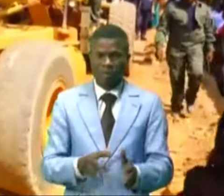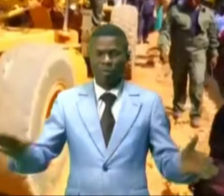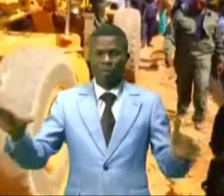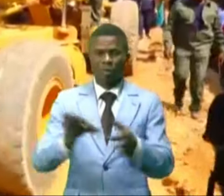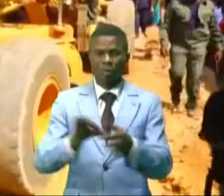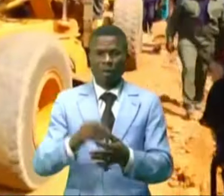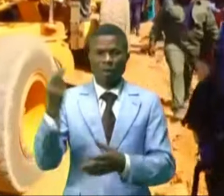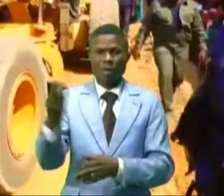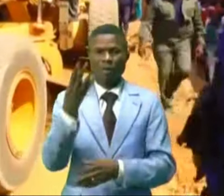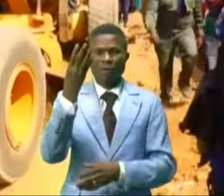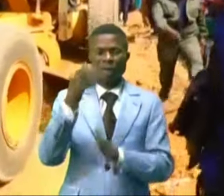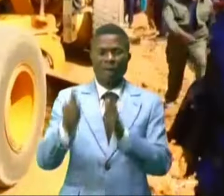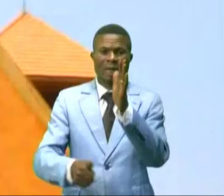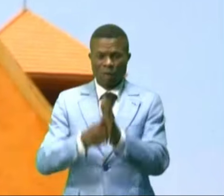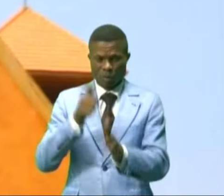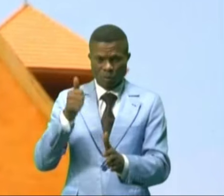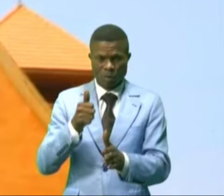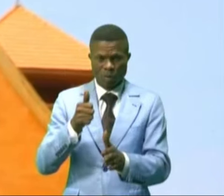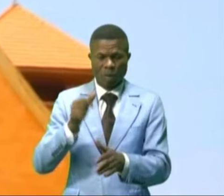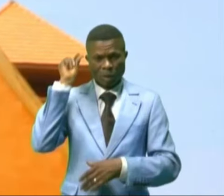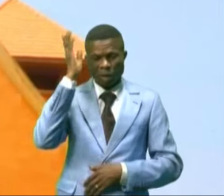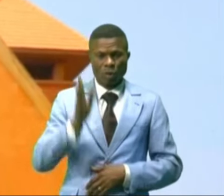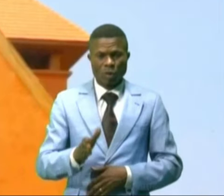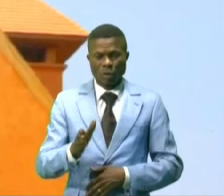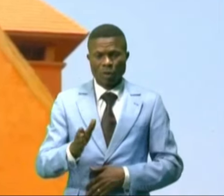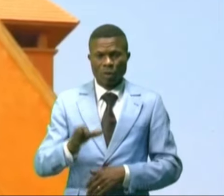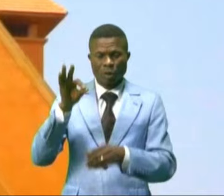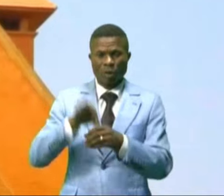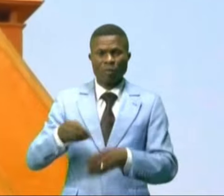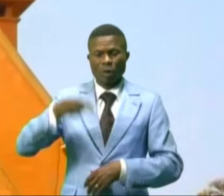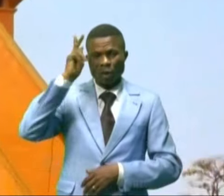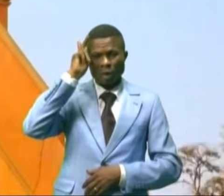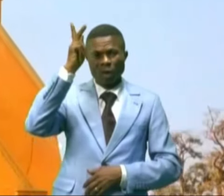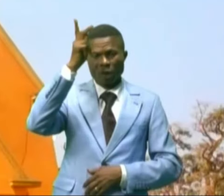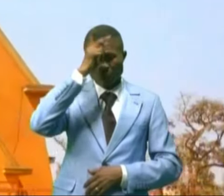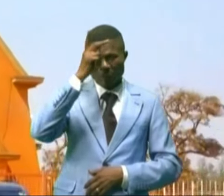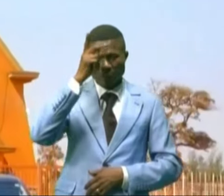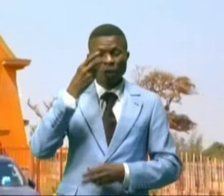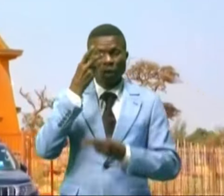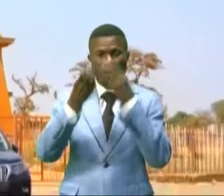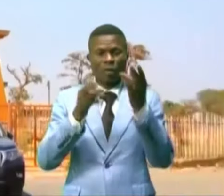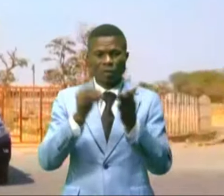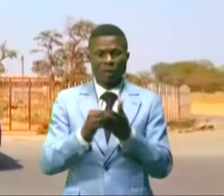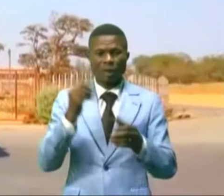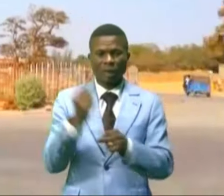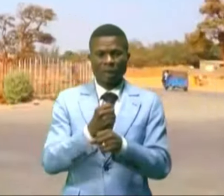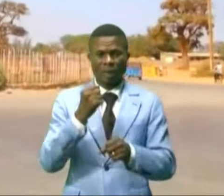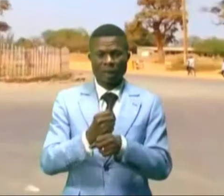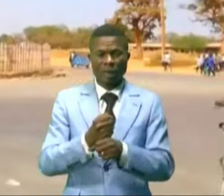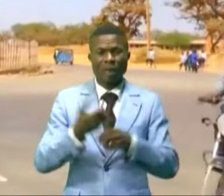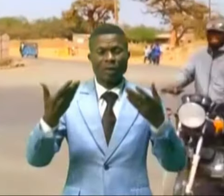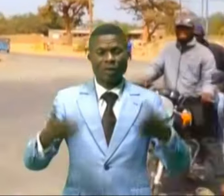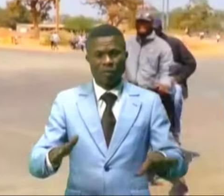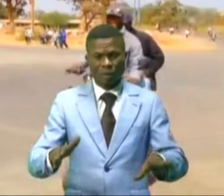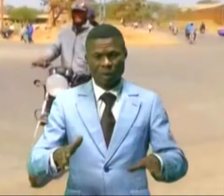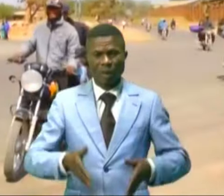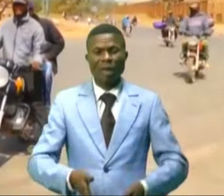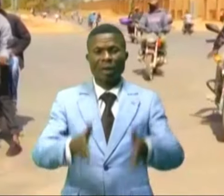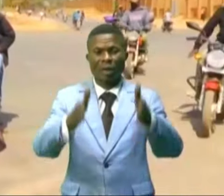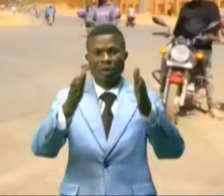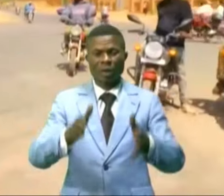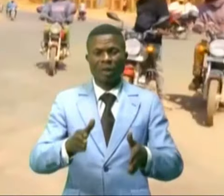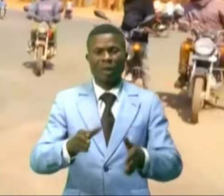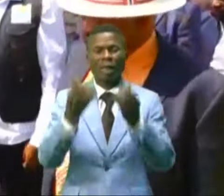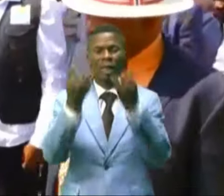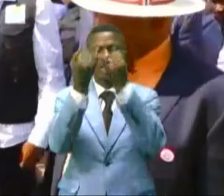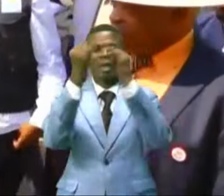novembre. Ensuite, le gouverneur réélu du Haut-Katanga va inspecter les travaux déjà terminés sur l'avenue de